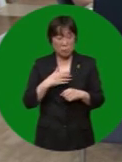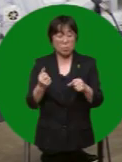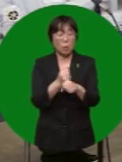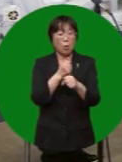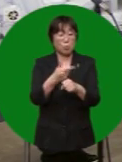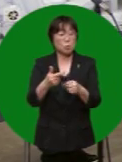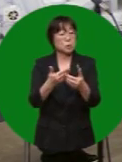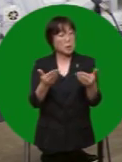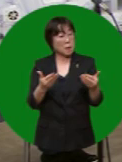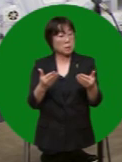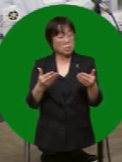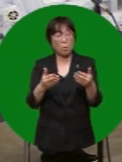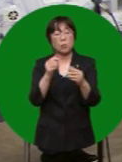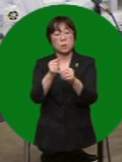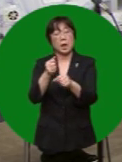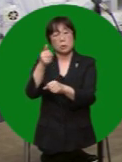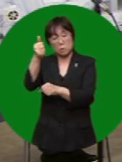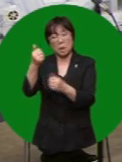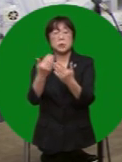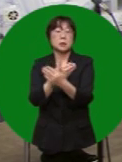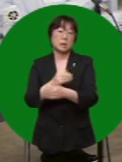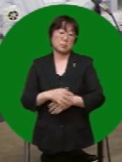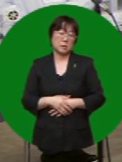店大工さんだと思うんですけれども、